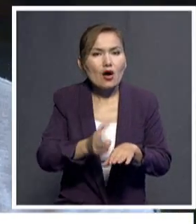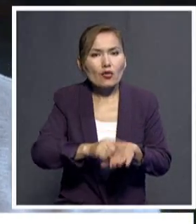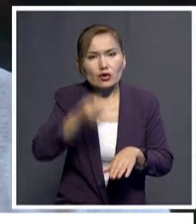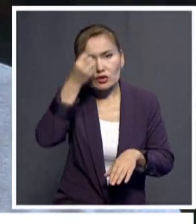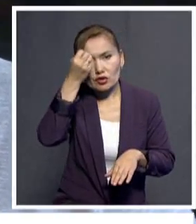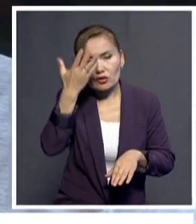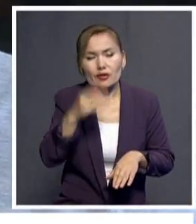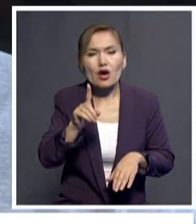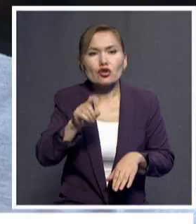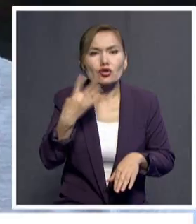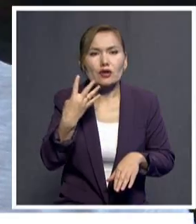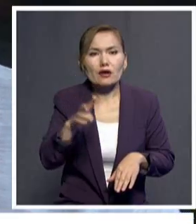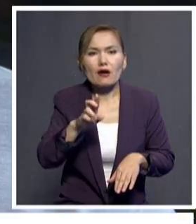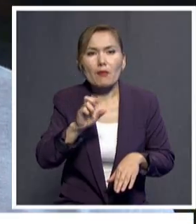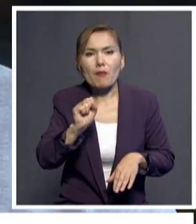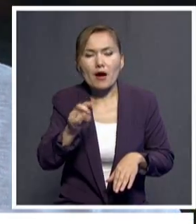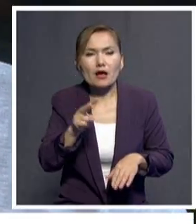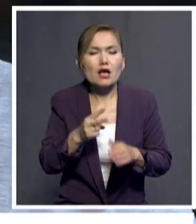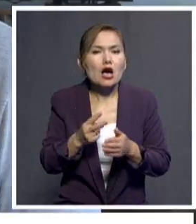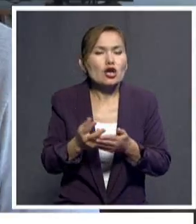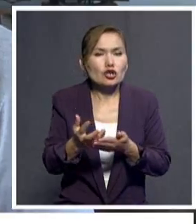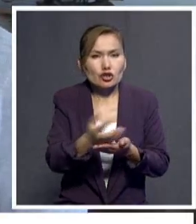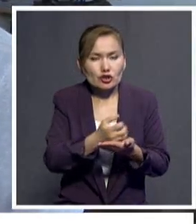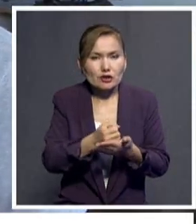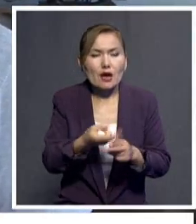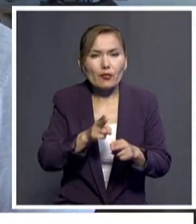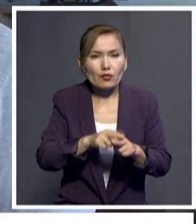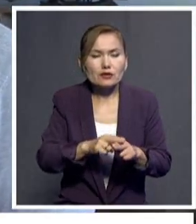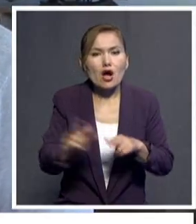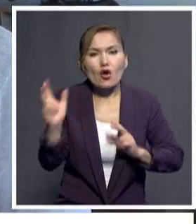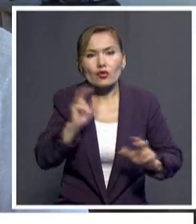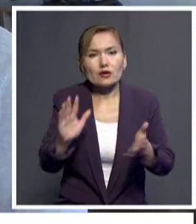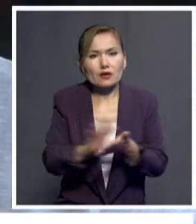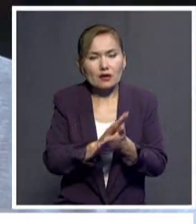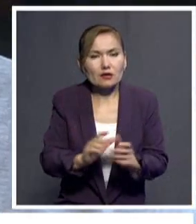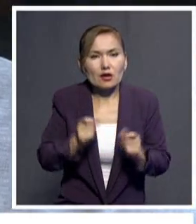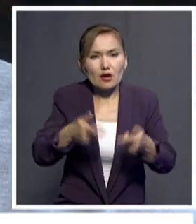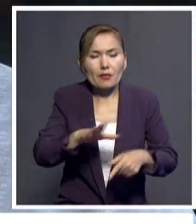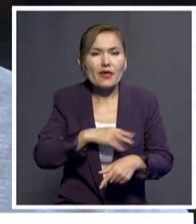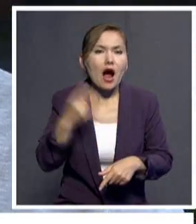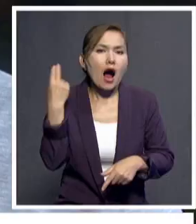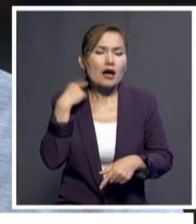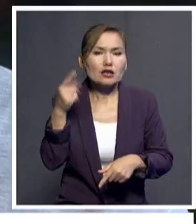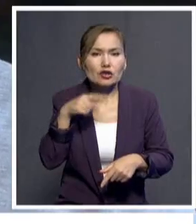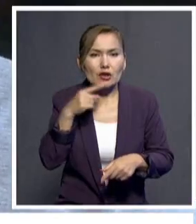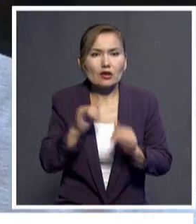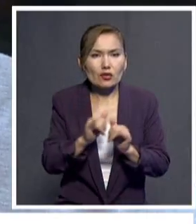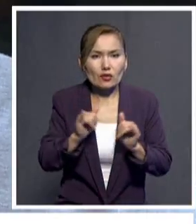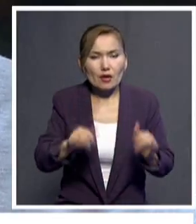140 жинағаннан кейін ол өзінің алдында не күтіп тұрғанын біледі ғой. Қазірден бастап бізде сол ағылшын тілін біраз көтеру мақсатында